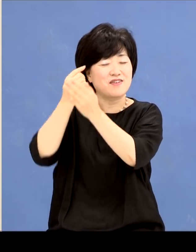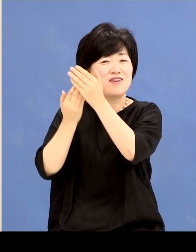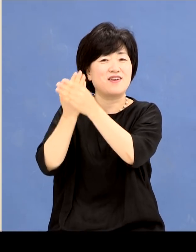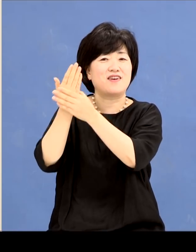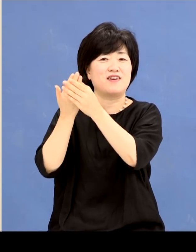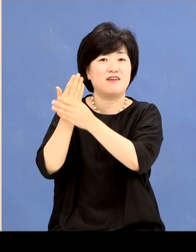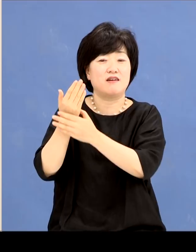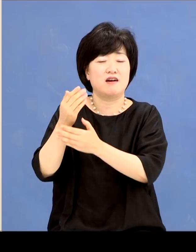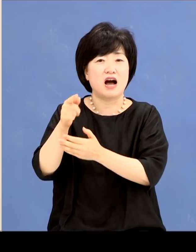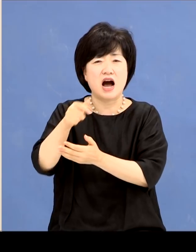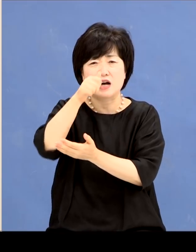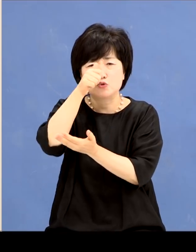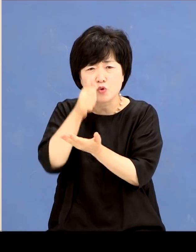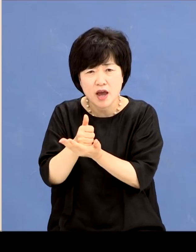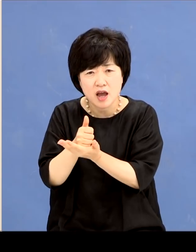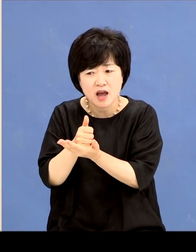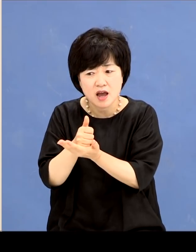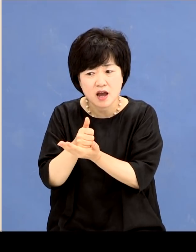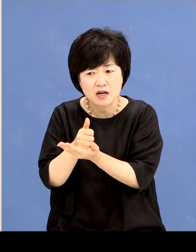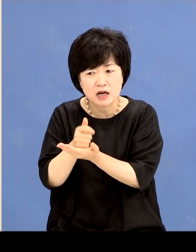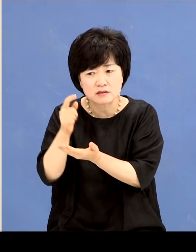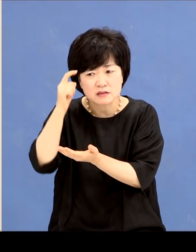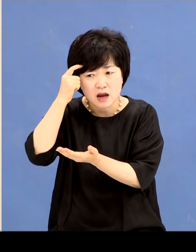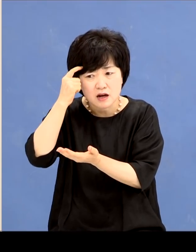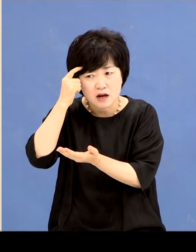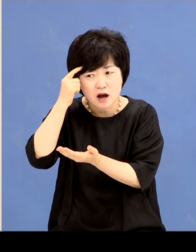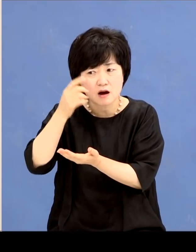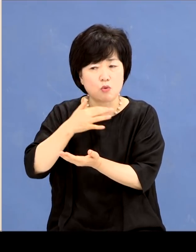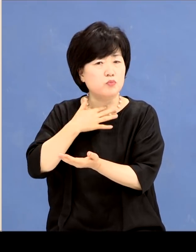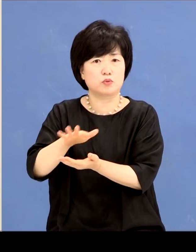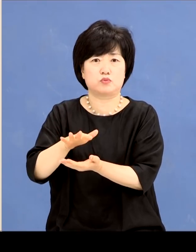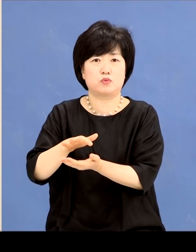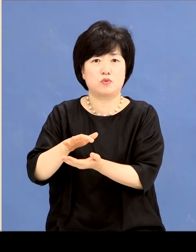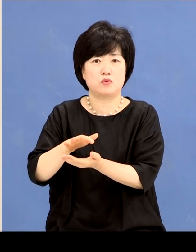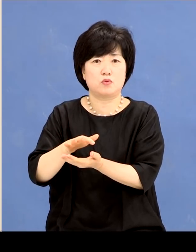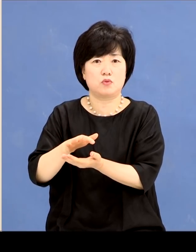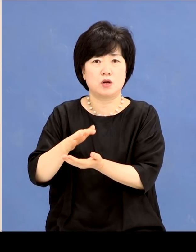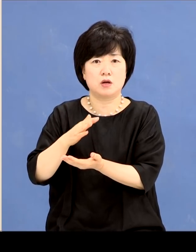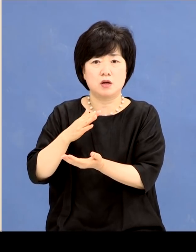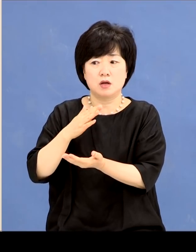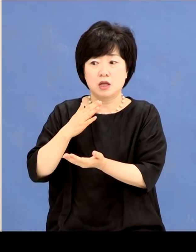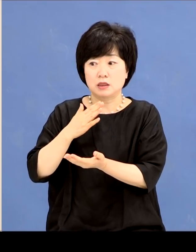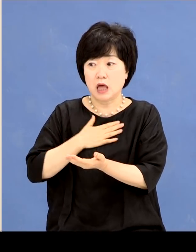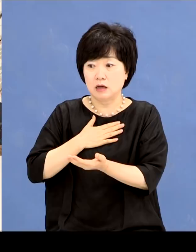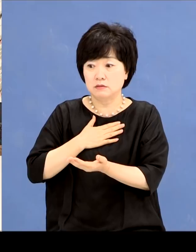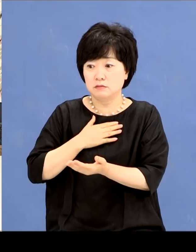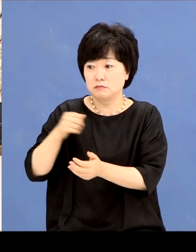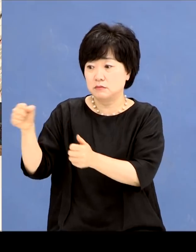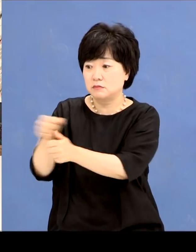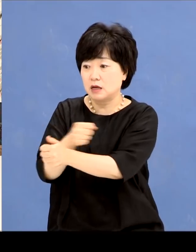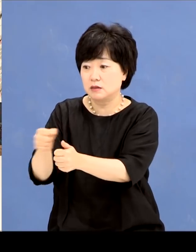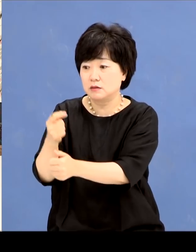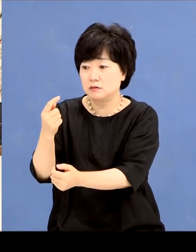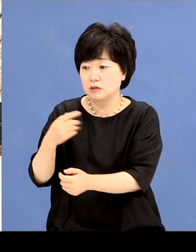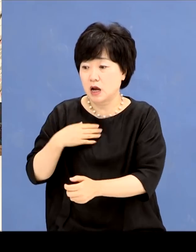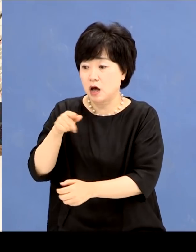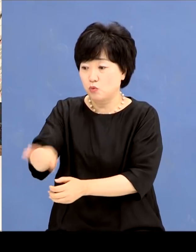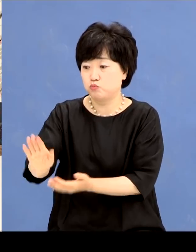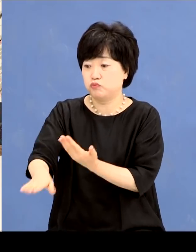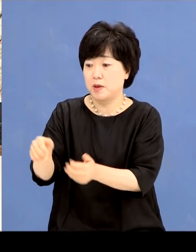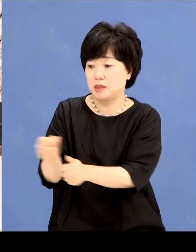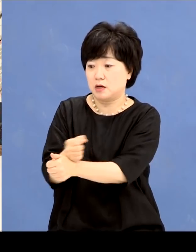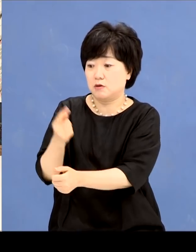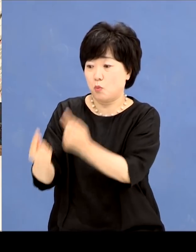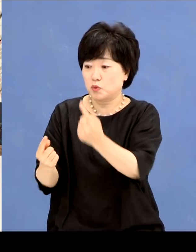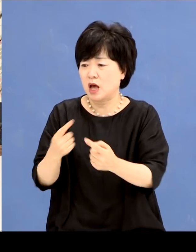것이 죄라고 인식한 적이 한 번도 없거든요. 음. 왜냐하면 나는 항상 너희들보다 더 심하게 맞아. 그렇죠. 난 더 큰 고통을 그렇죠. 당하니까.